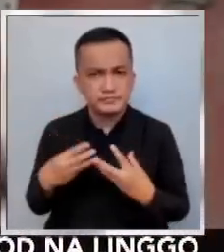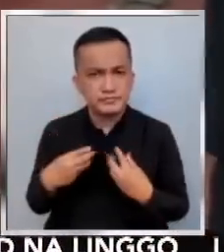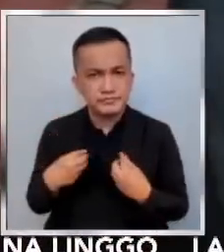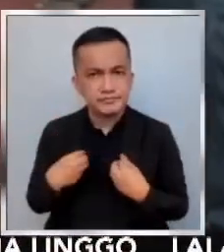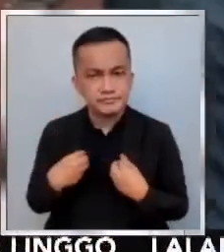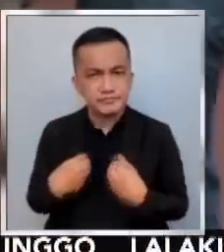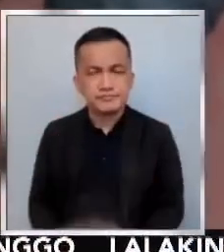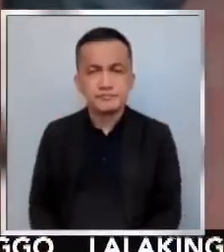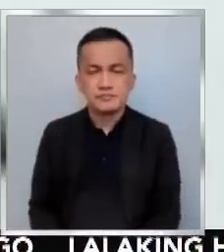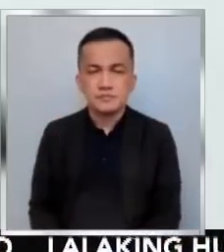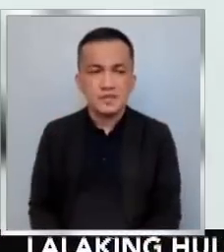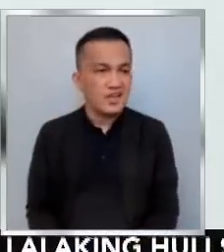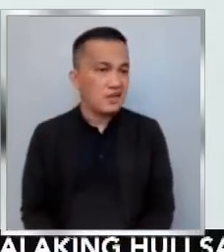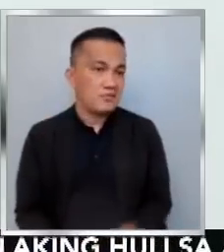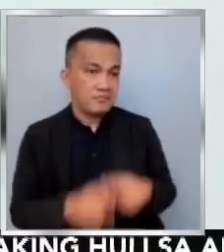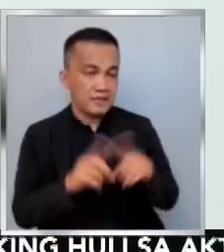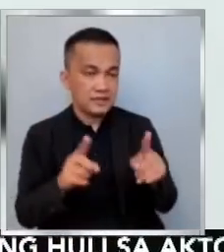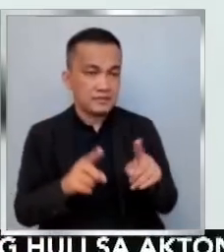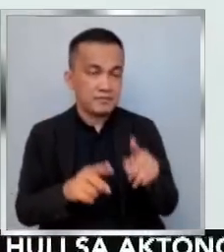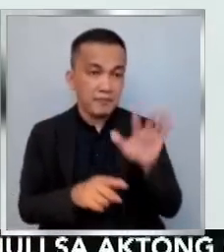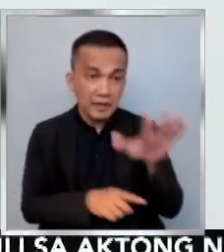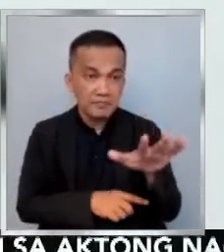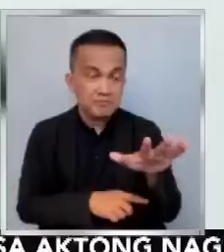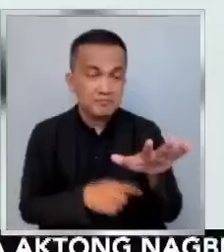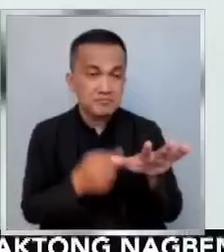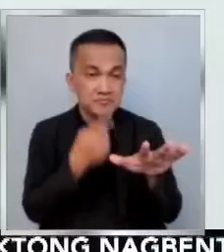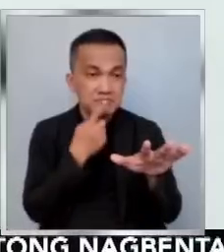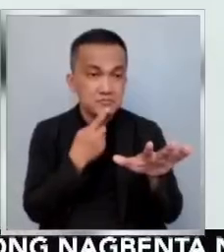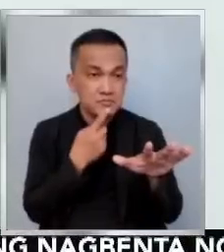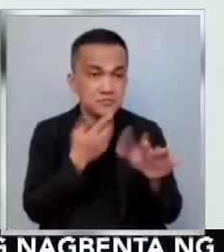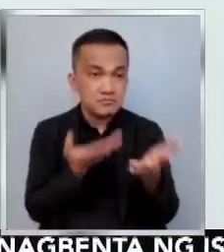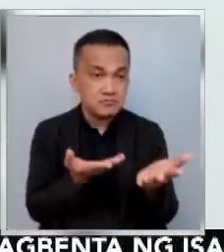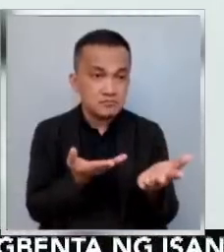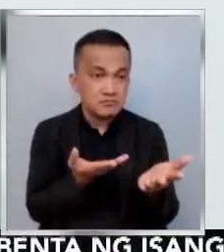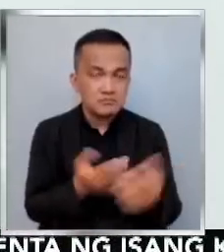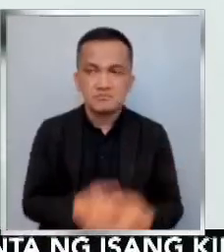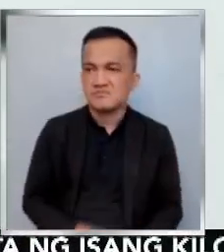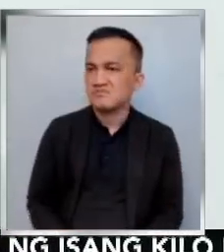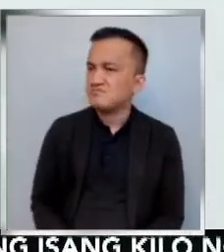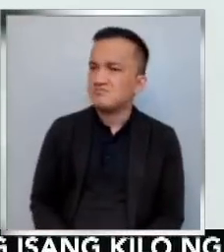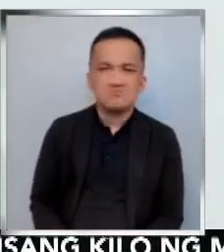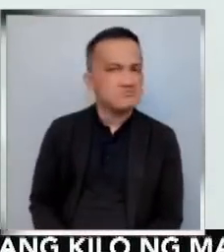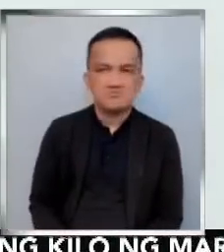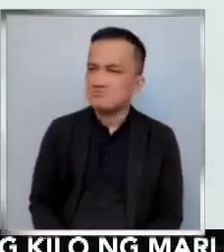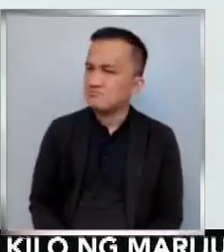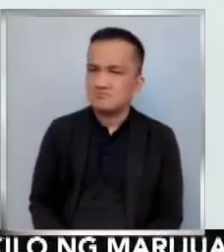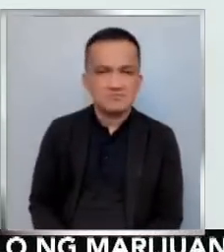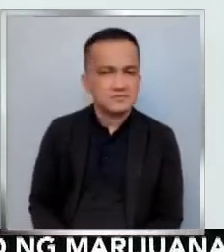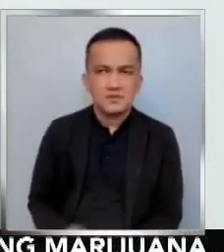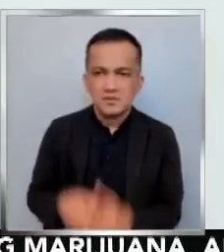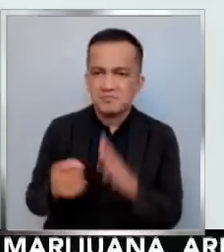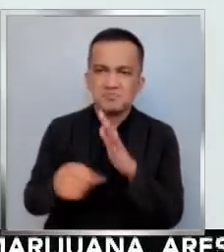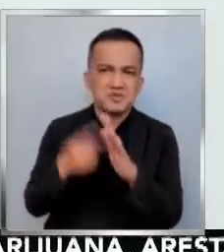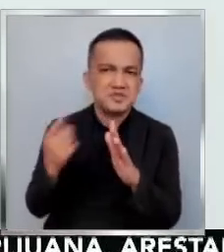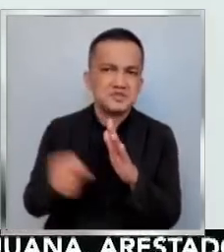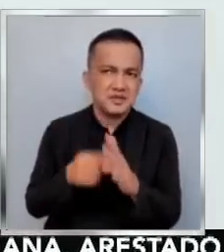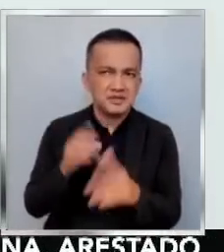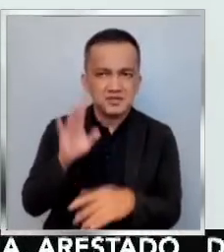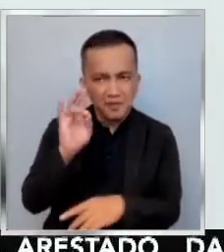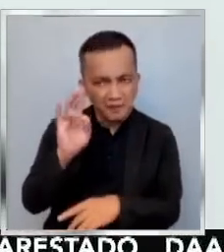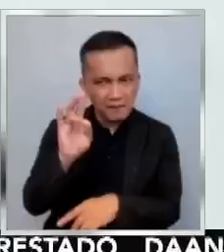pag ano na, pagpatak ng 5 PM? Hindi, minsan naabot kami ng 7 dito